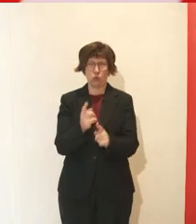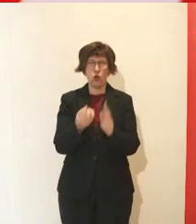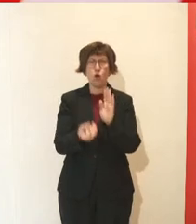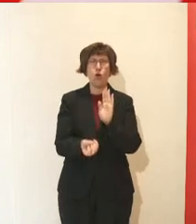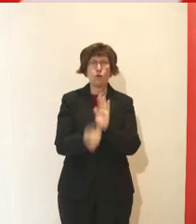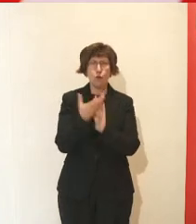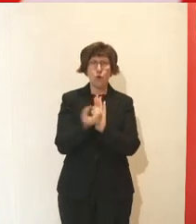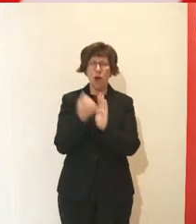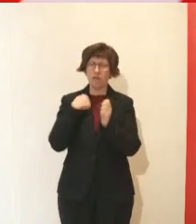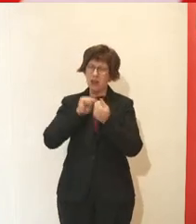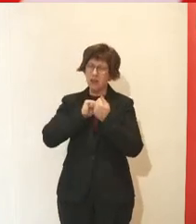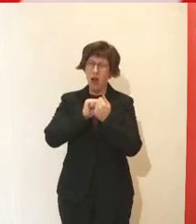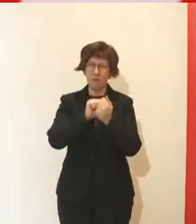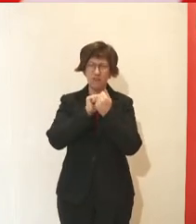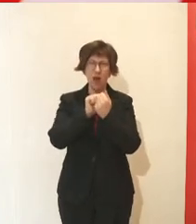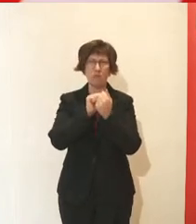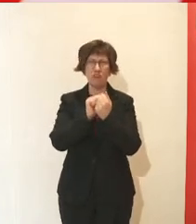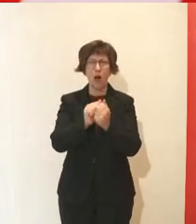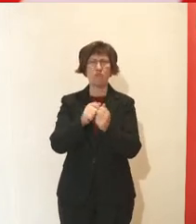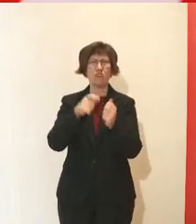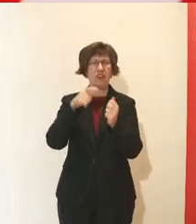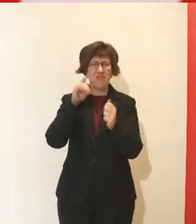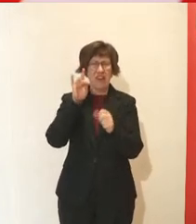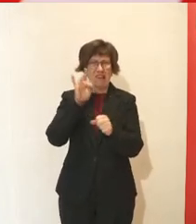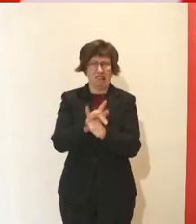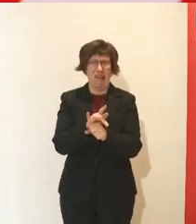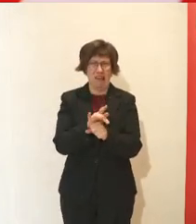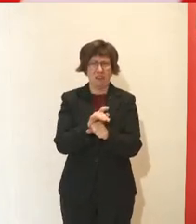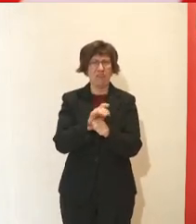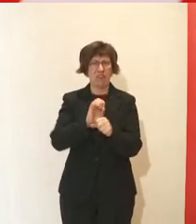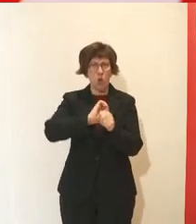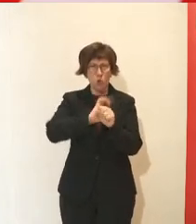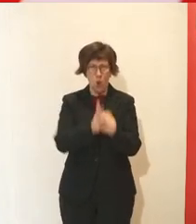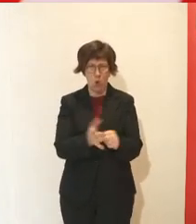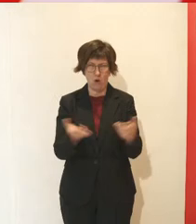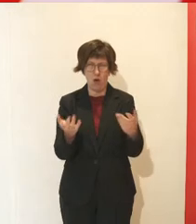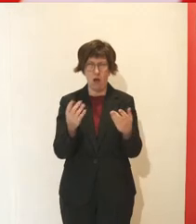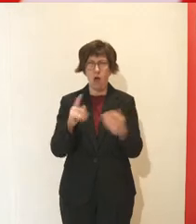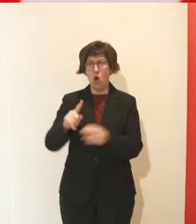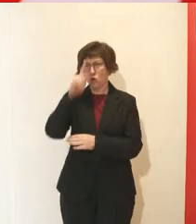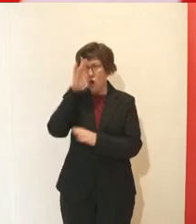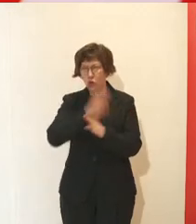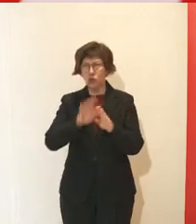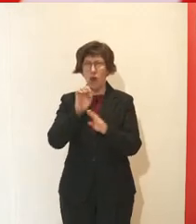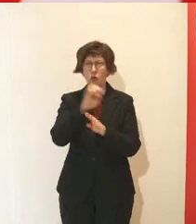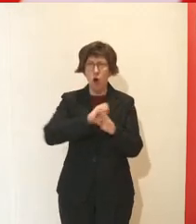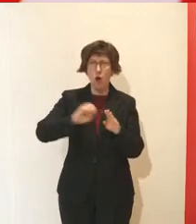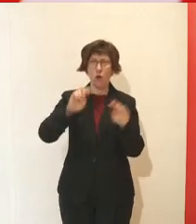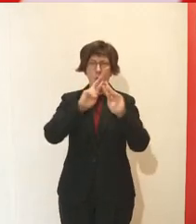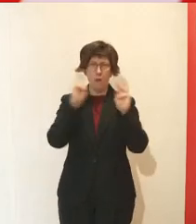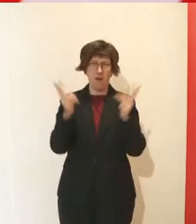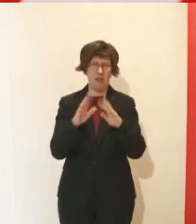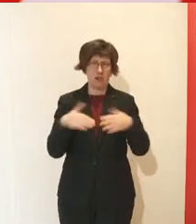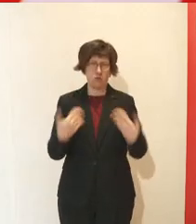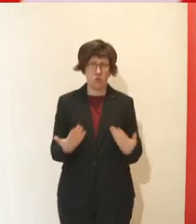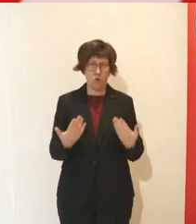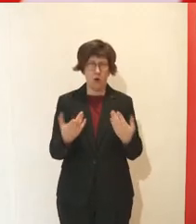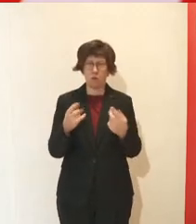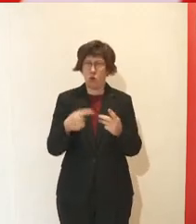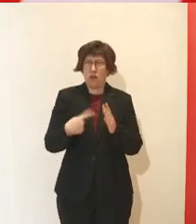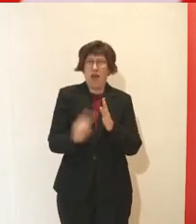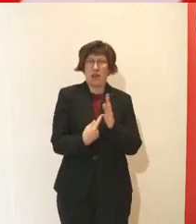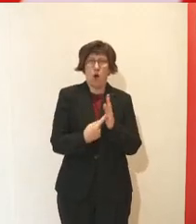frühjahr kämpfen wir gegen das corona virus wir tun das hier in deutschland wir tun das in europa ist geschieht in der ganzen welt das ist eine